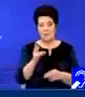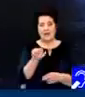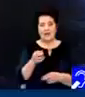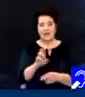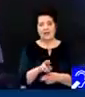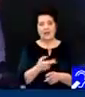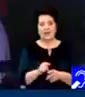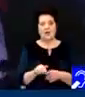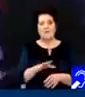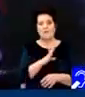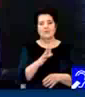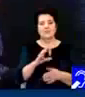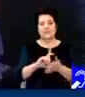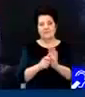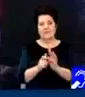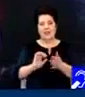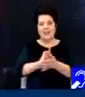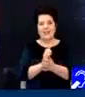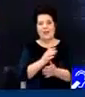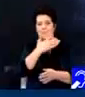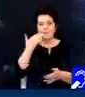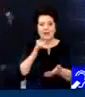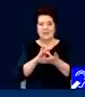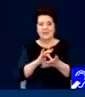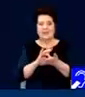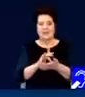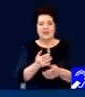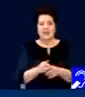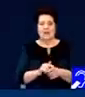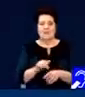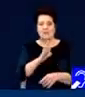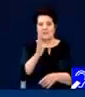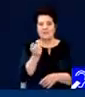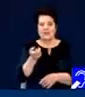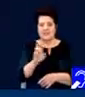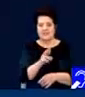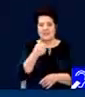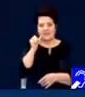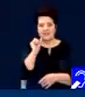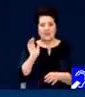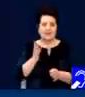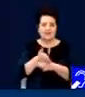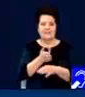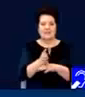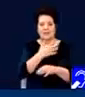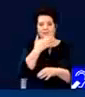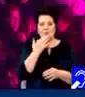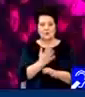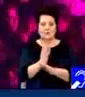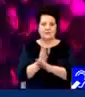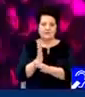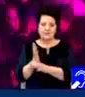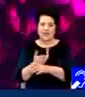canalului Canaregio au fost neîncăpătoare. Mai multe mii de turiști au fost opriți de poliție să intre în Veneția aseară din cauza supraaglomerării. În